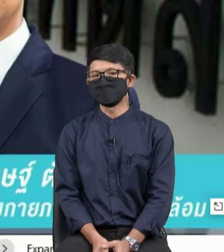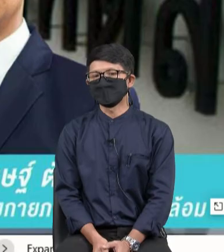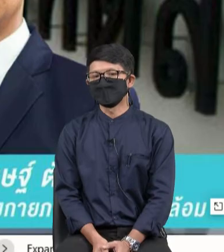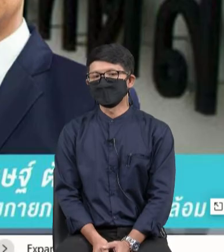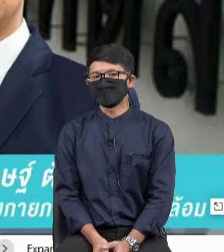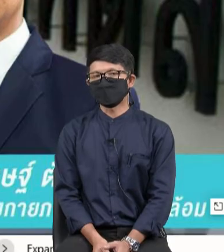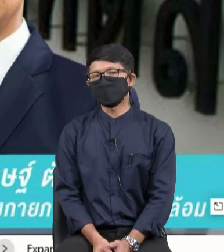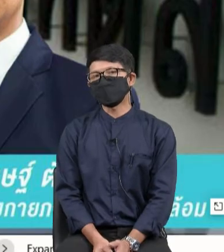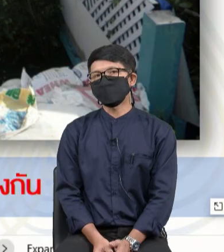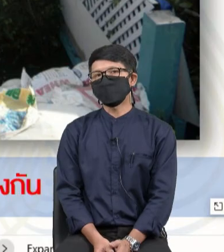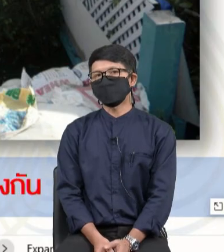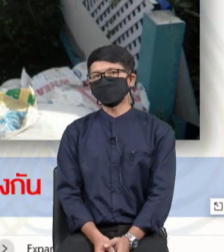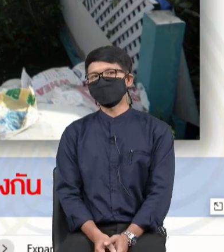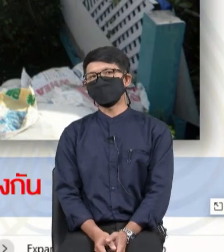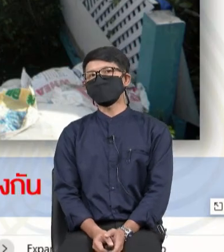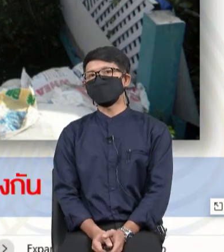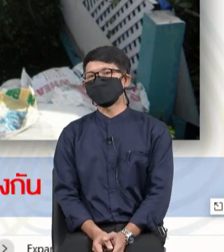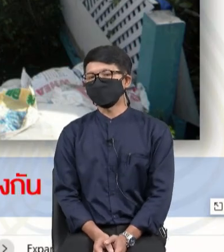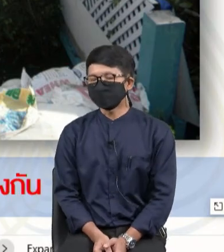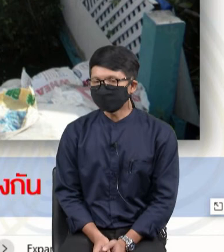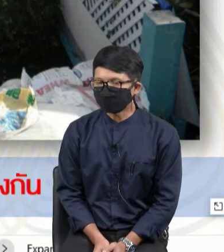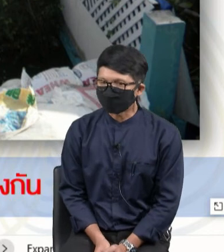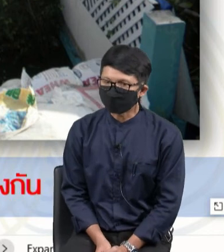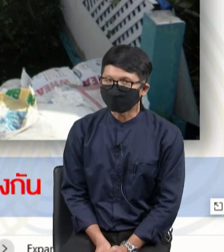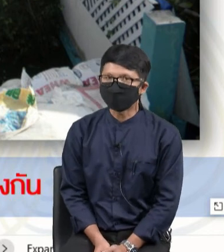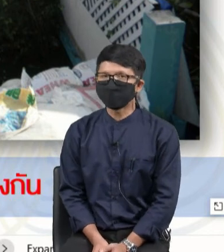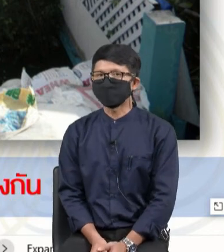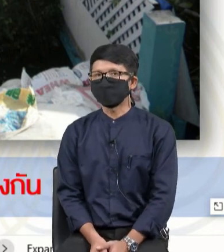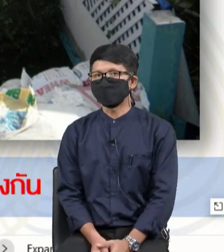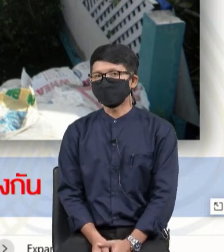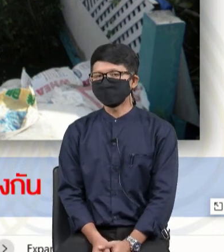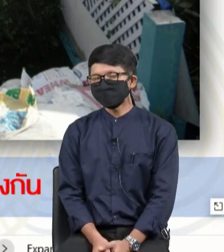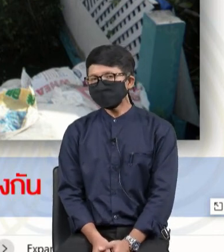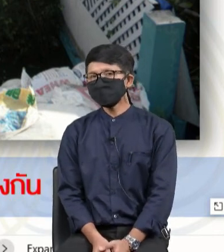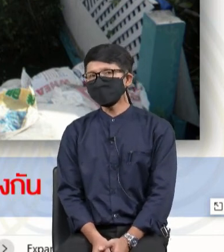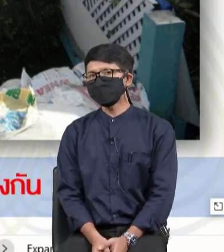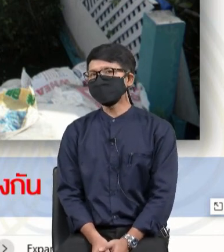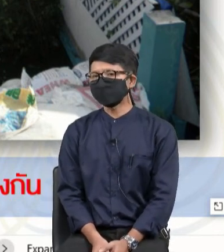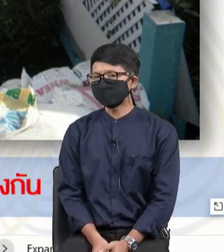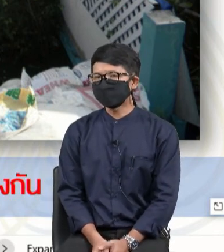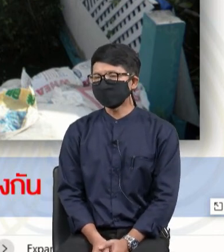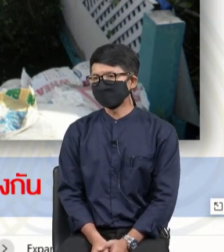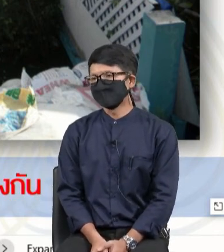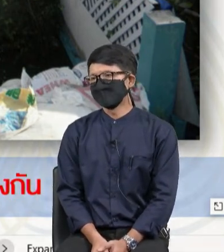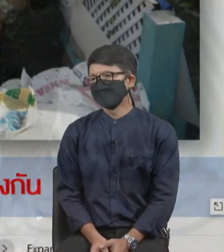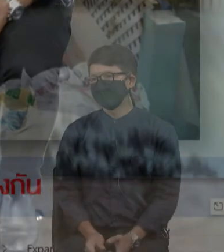ครับครับก็เป็นมาตรการนะครับที่ทางกองกายภาพและสิ่งแวดล้อมเนี่ย จริงๆแผนรับ